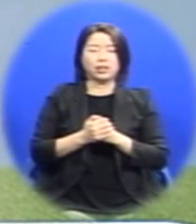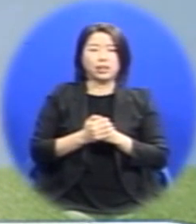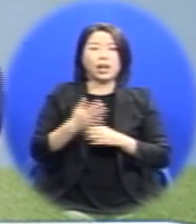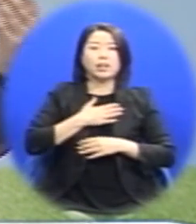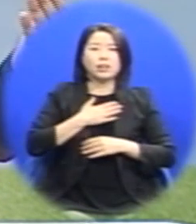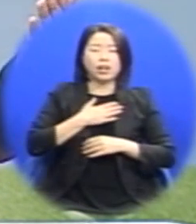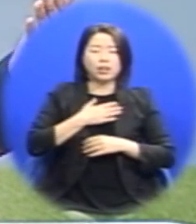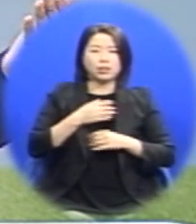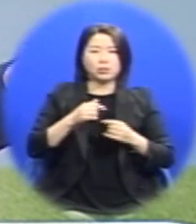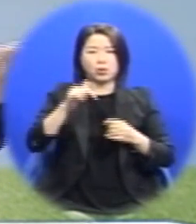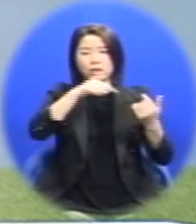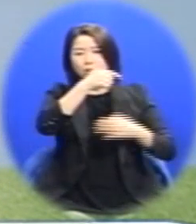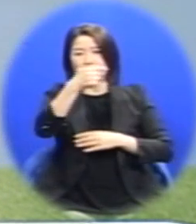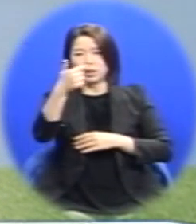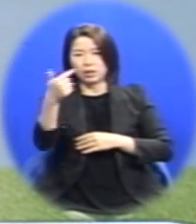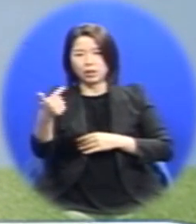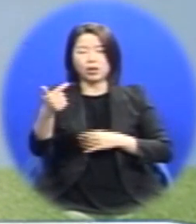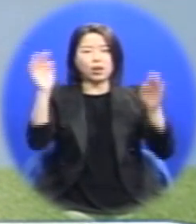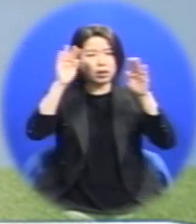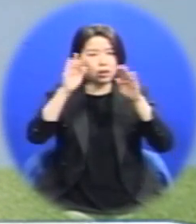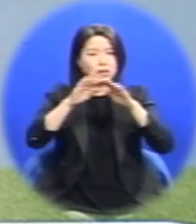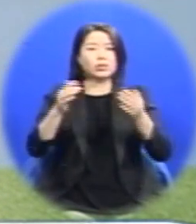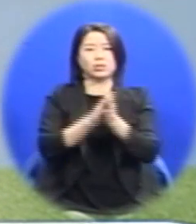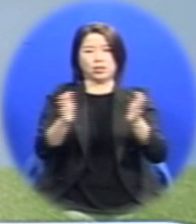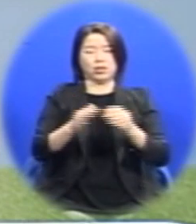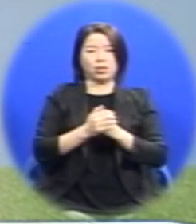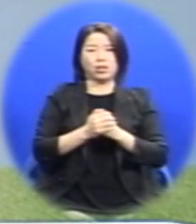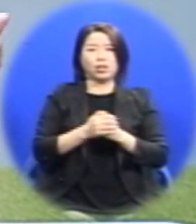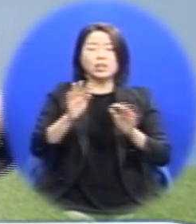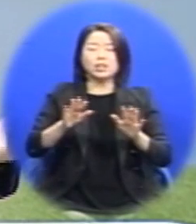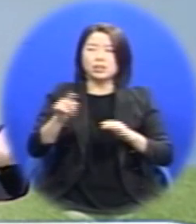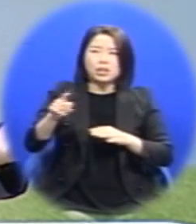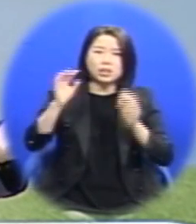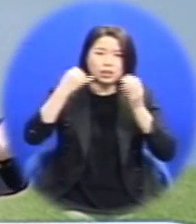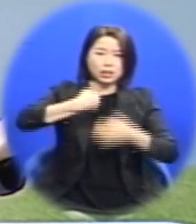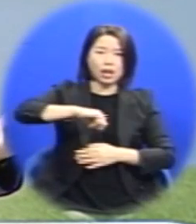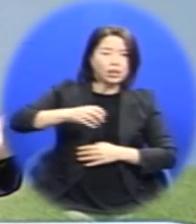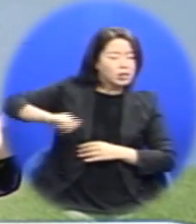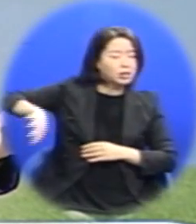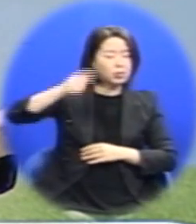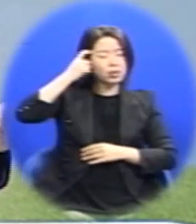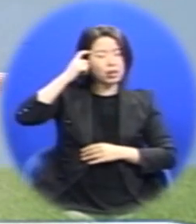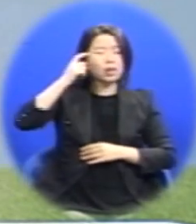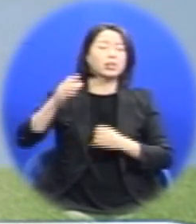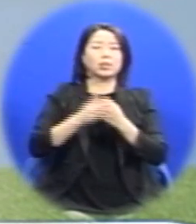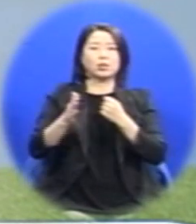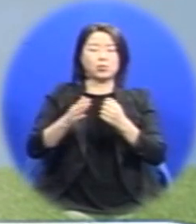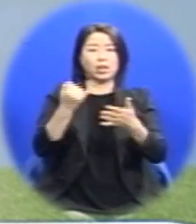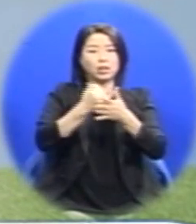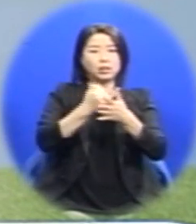날은 점점 더 밤이 깊어지고 이제는 진짜 이 아이를 잃어버렸나?